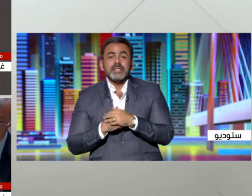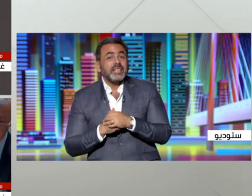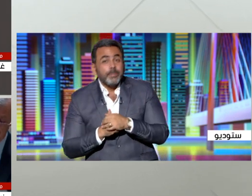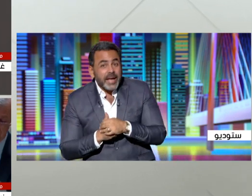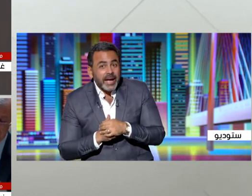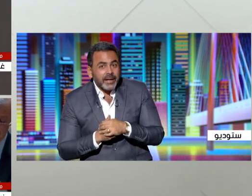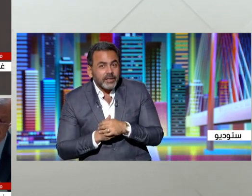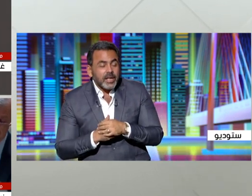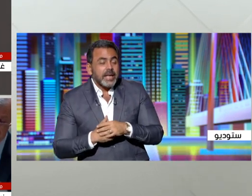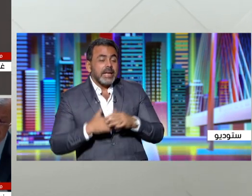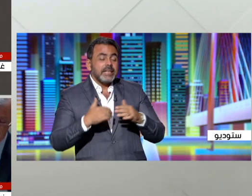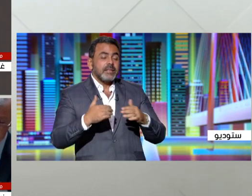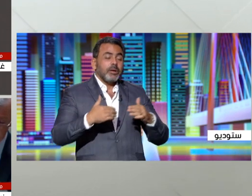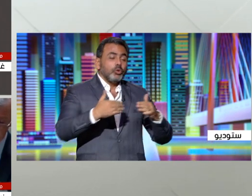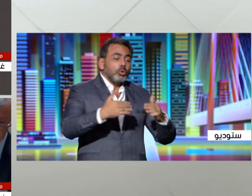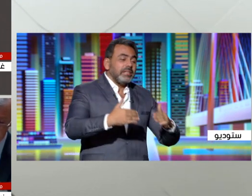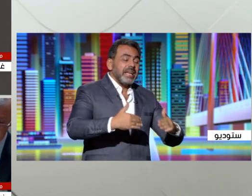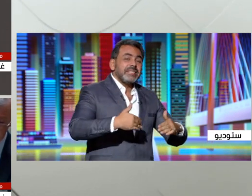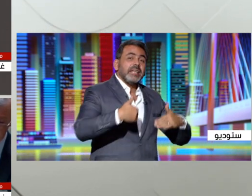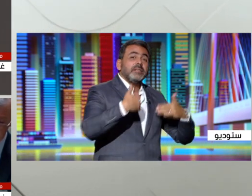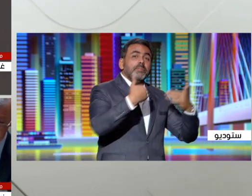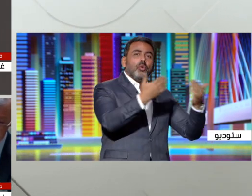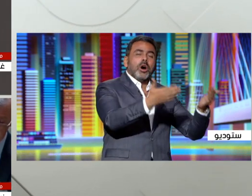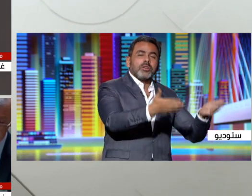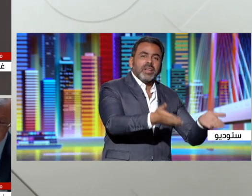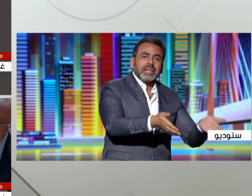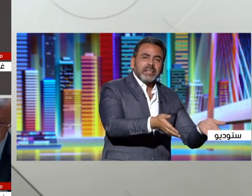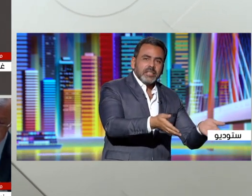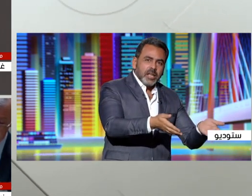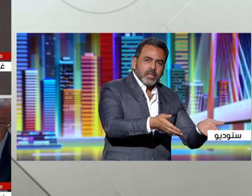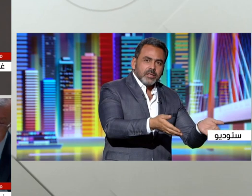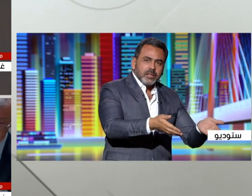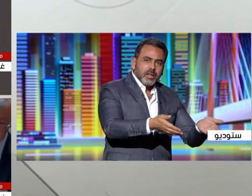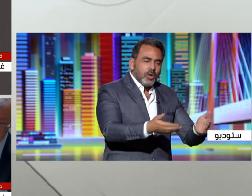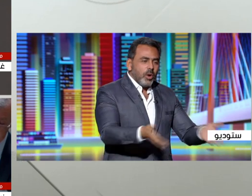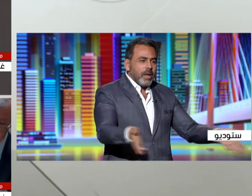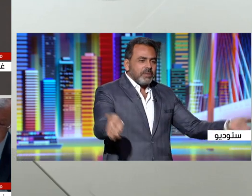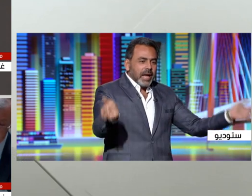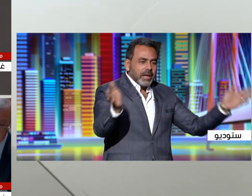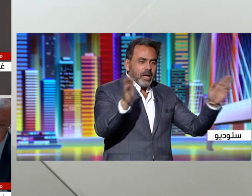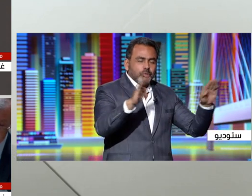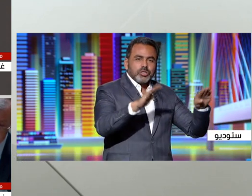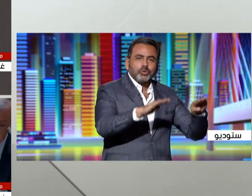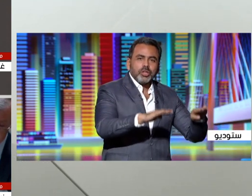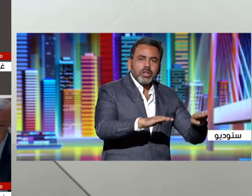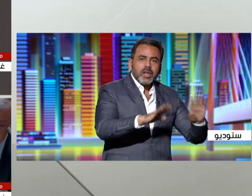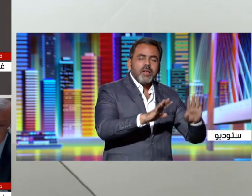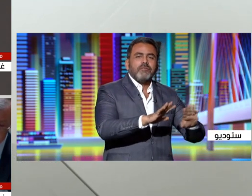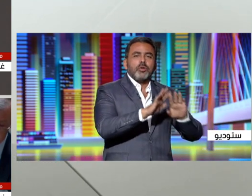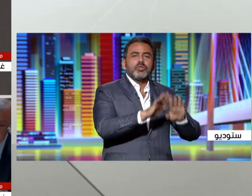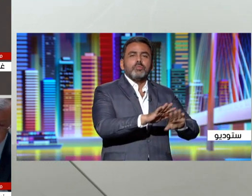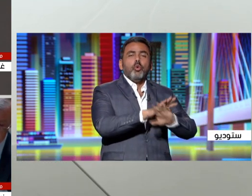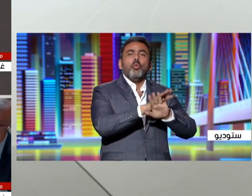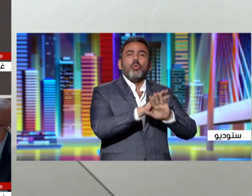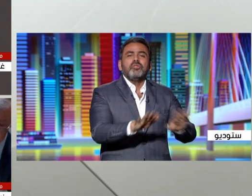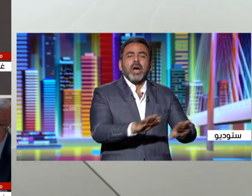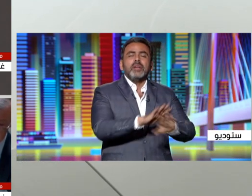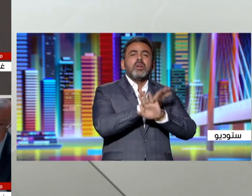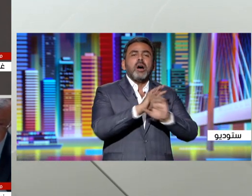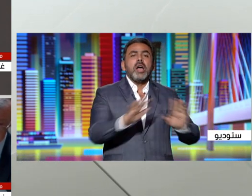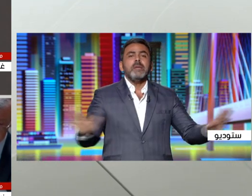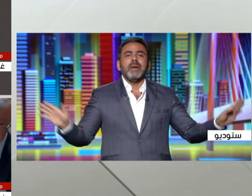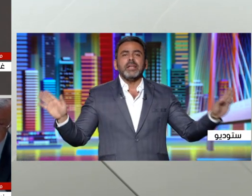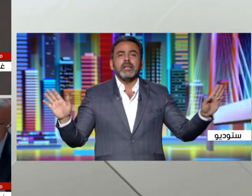طب والاستدبار الاستتباع انه طول الوقتي يستتبع ارضا جديده ويبني عليها مستوطنات فيصبح